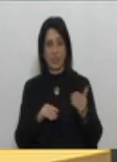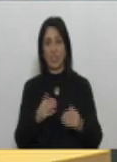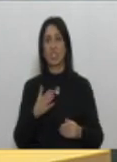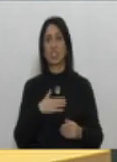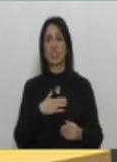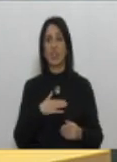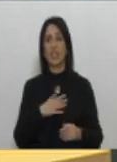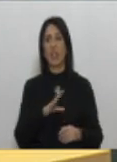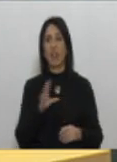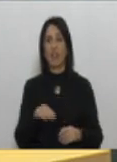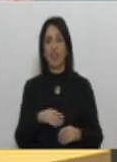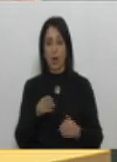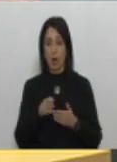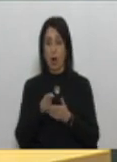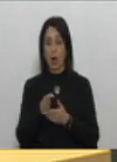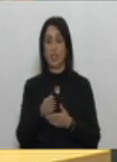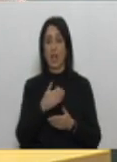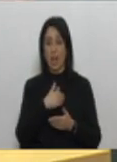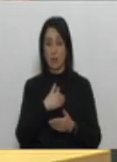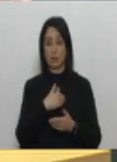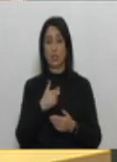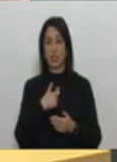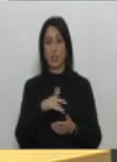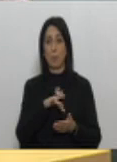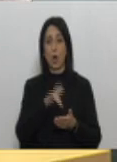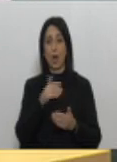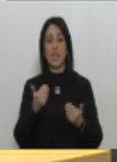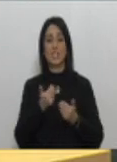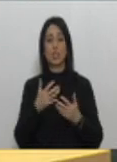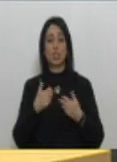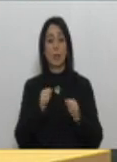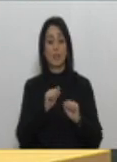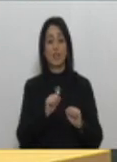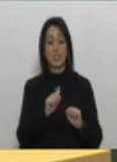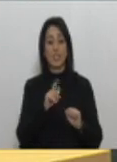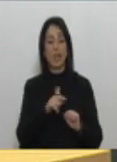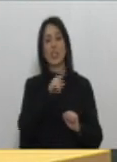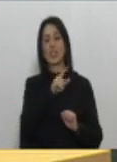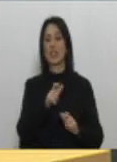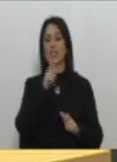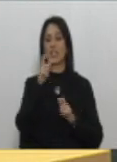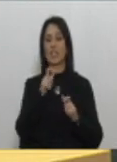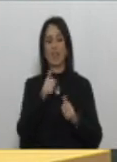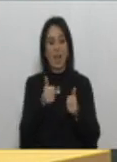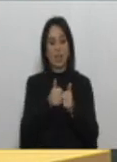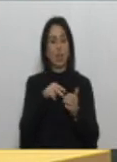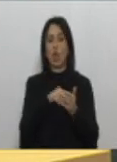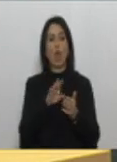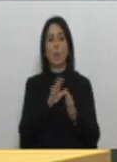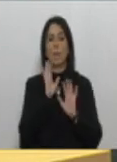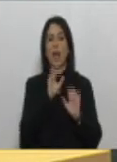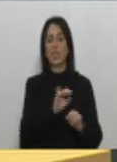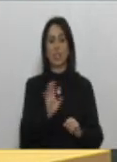ჩვენ ყველანაირად ორიენტირებული ვიყავით, რომ ჩვენი მოქალაქეების სიცოცხლე და ჯანმრთელობა დაგვეცვა და თქვენ არათუ თანადგომას და